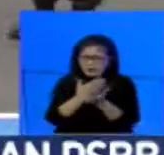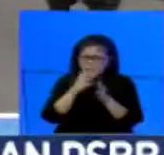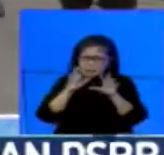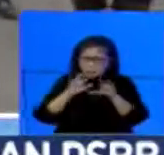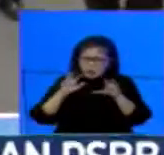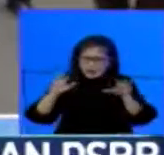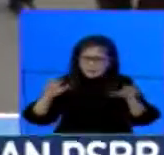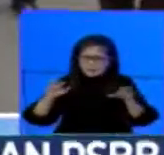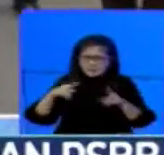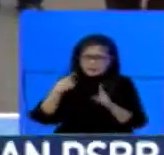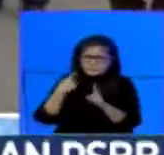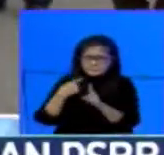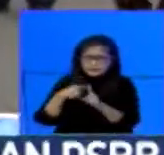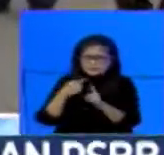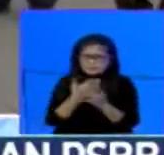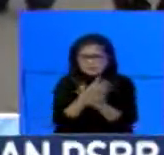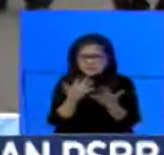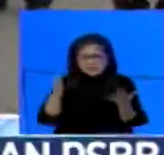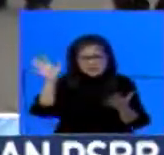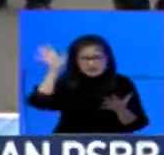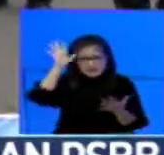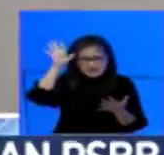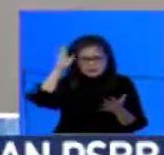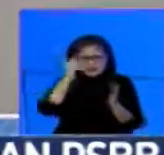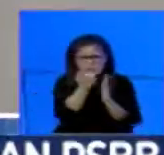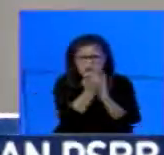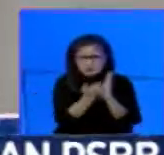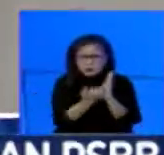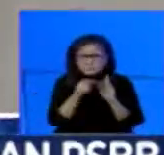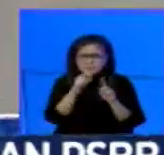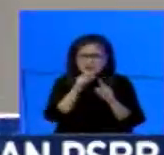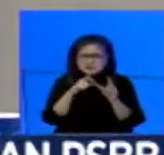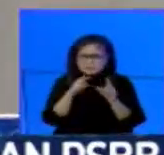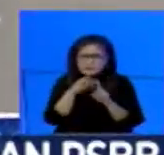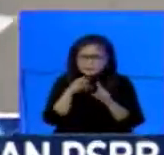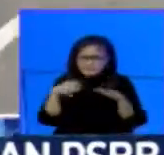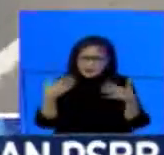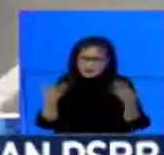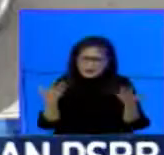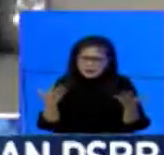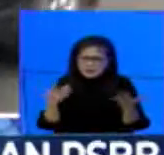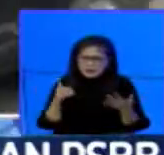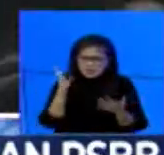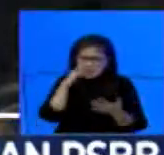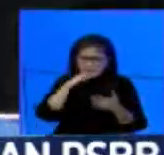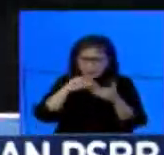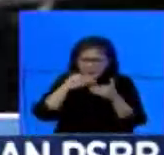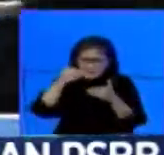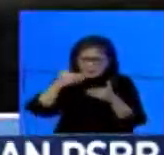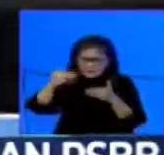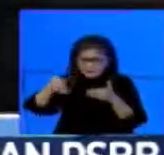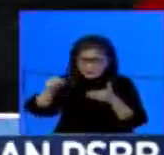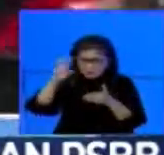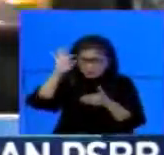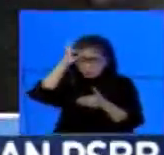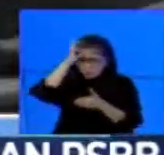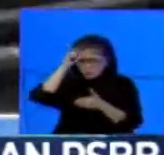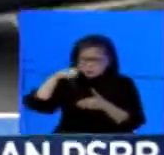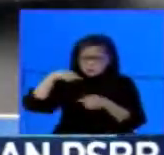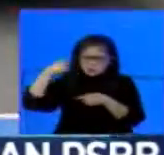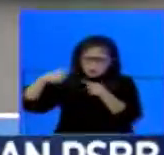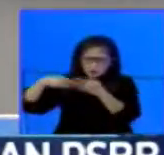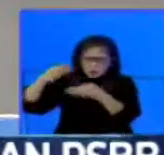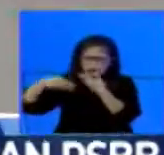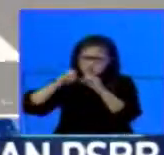secara pasti bagaimana aturan TSB sehingga selama tiga di kedepan kepolisian dan juga pihak-pihak terkait akan melakukan sosialisasi secara